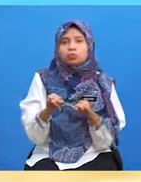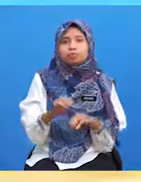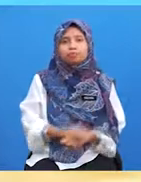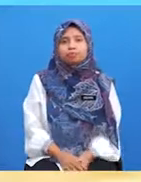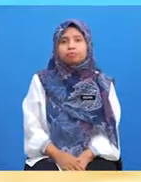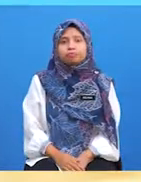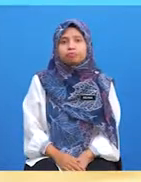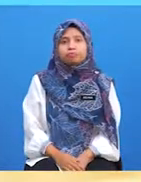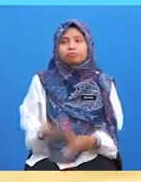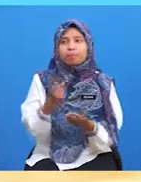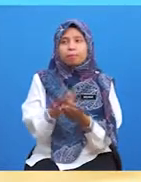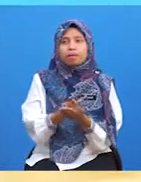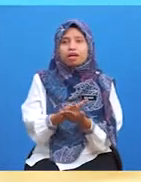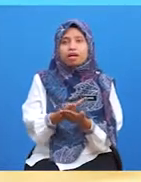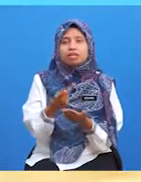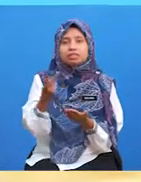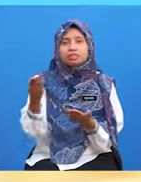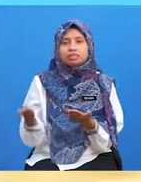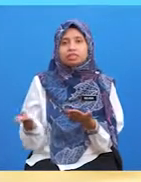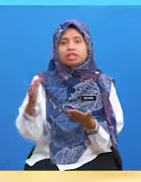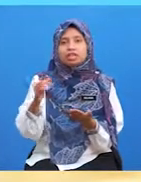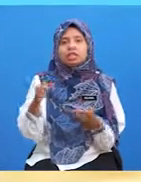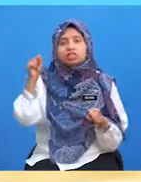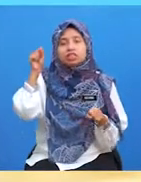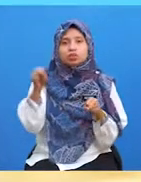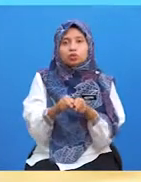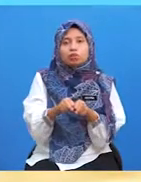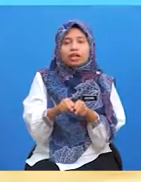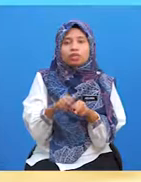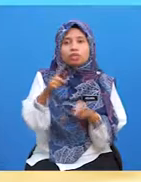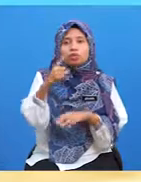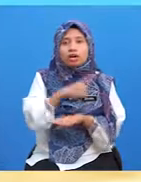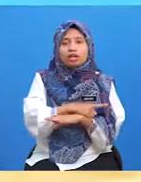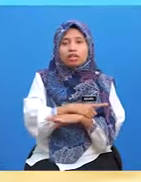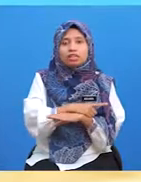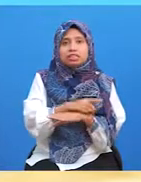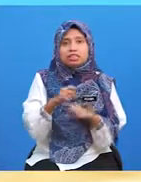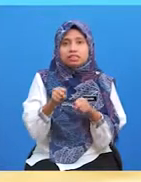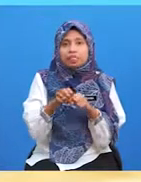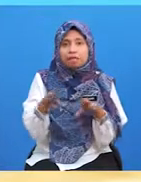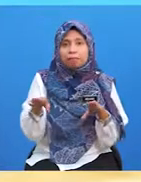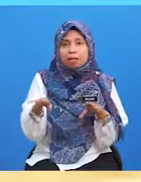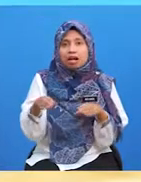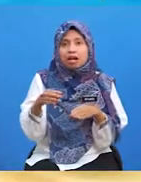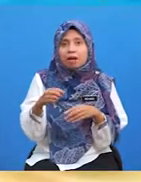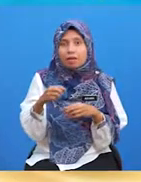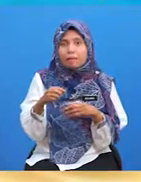Peribahasa yang sesuai ialah sehari selembar benang lama-lama menjadi kain.